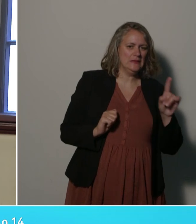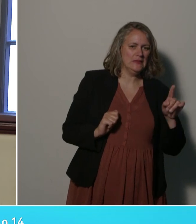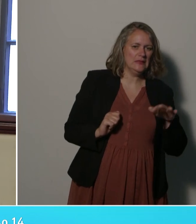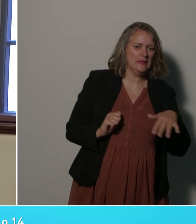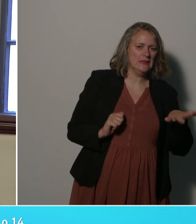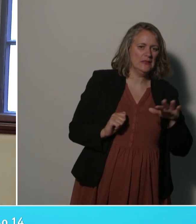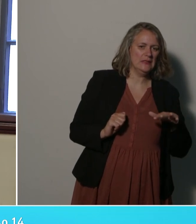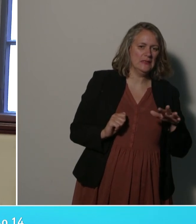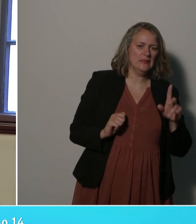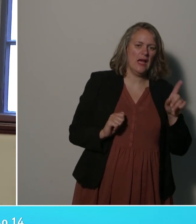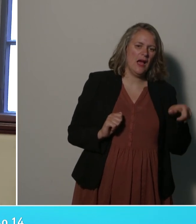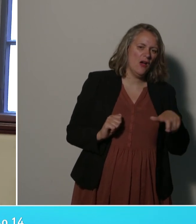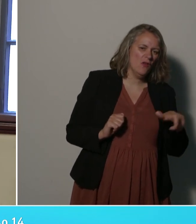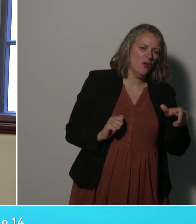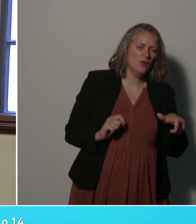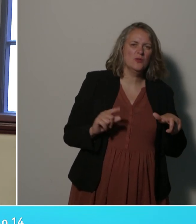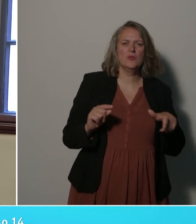Jenzigfuß.